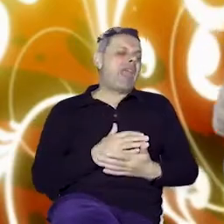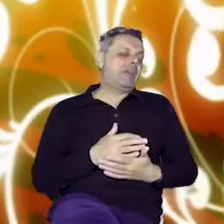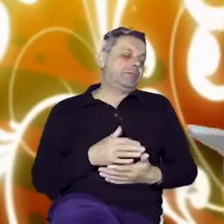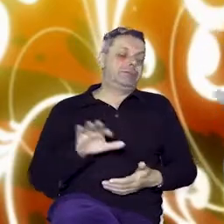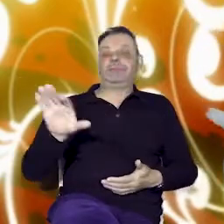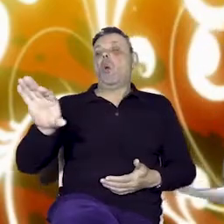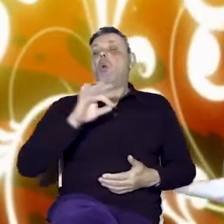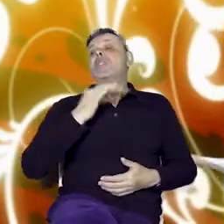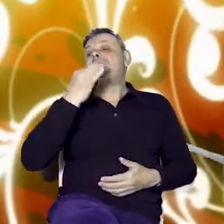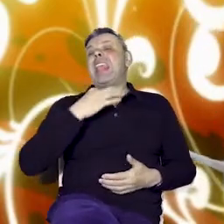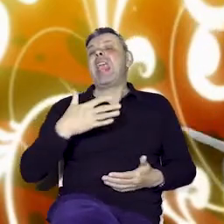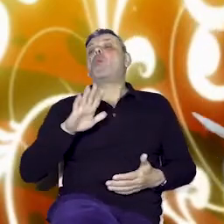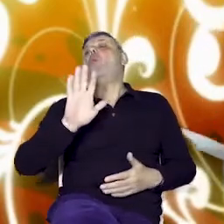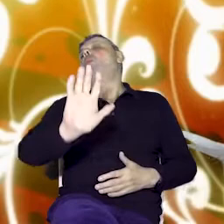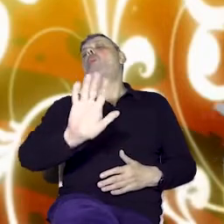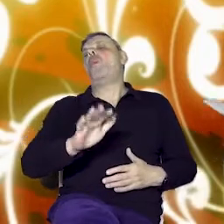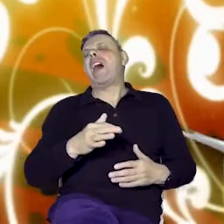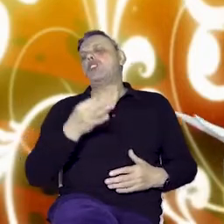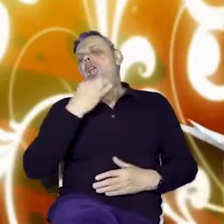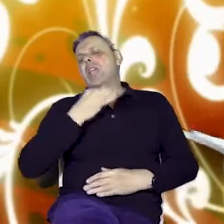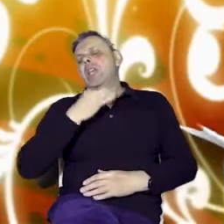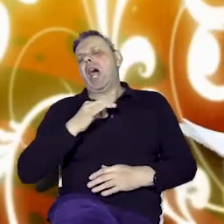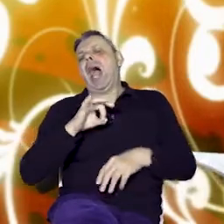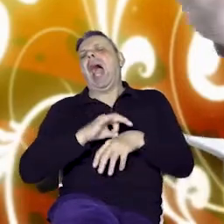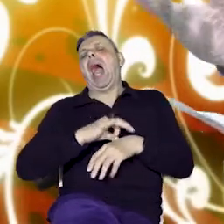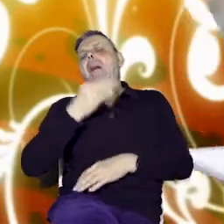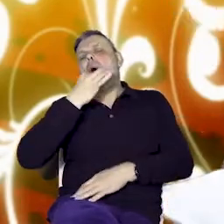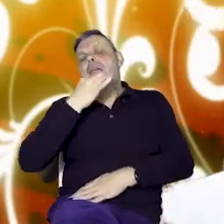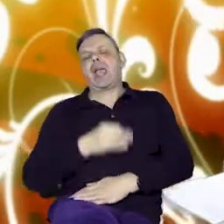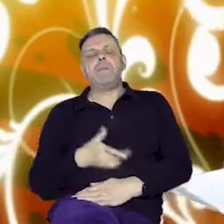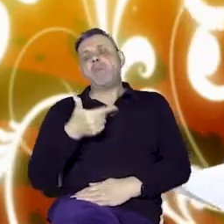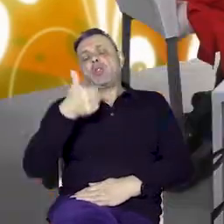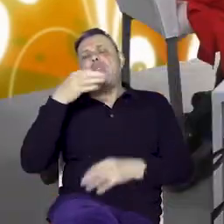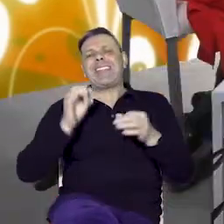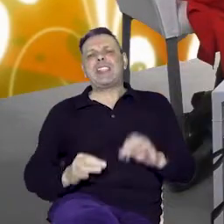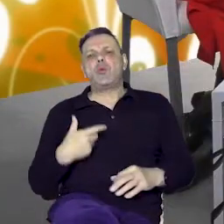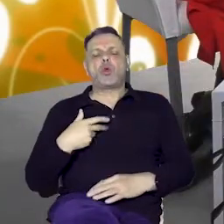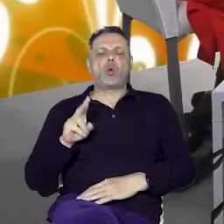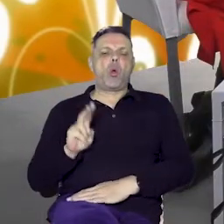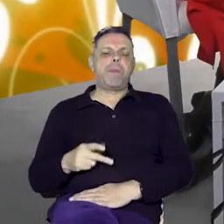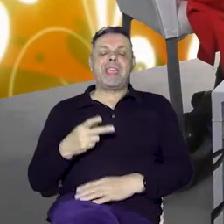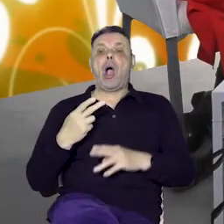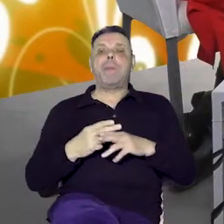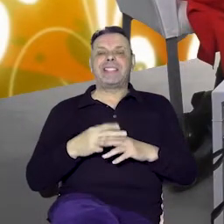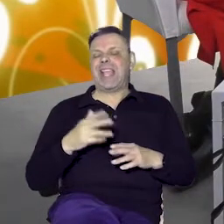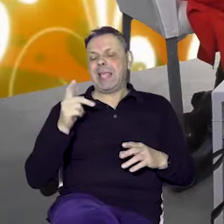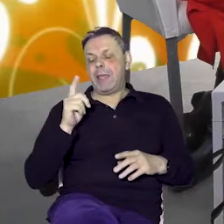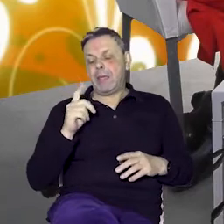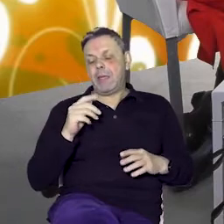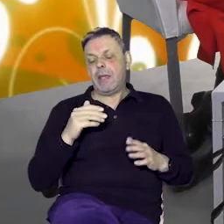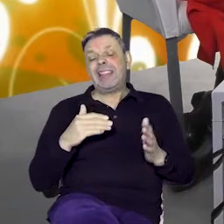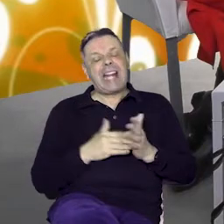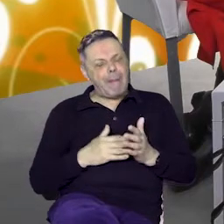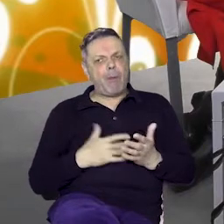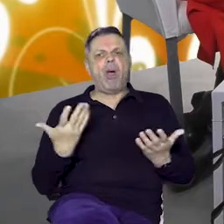nekoj drugoj, ali to je ono vaše i to je jedna sigurnost koju mi isto kao pacijenti trebamo kad se razbolimo,